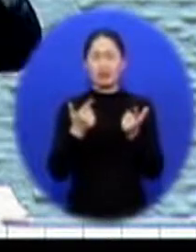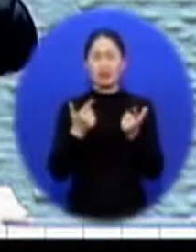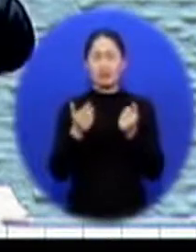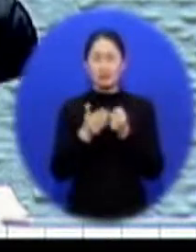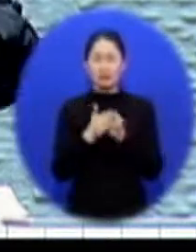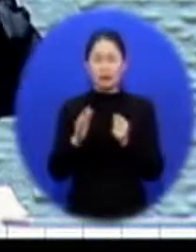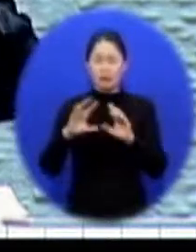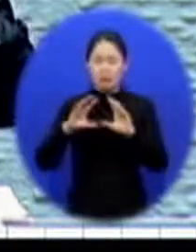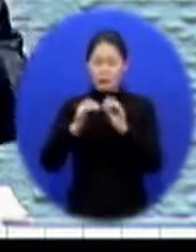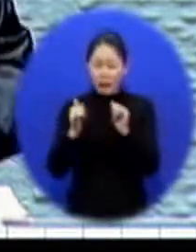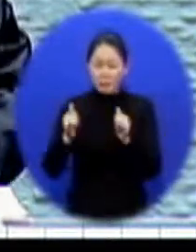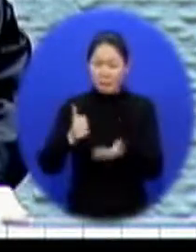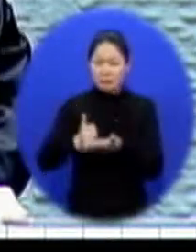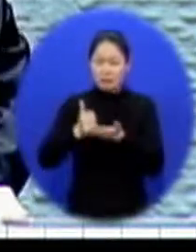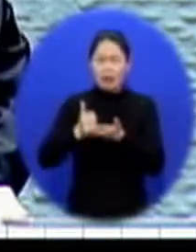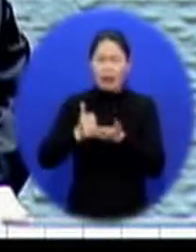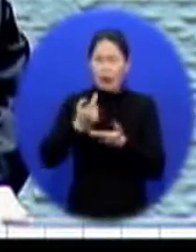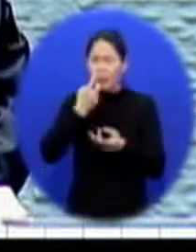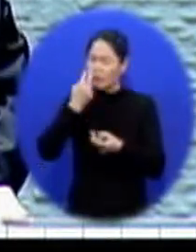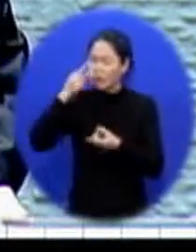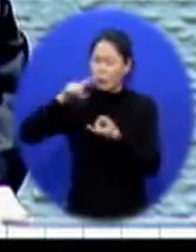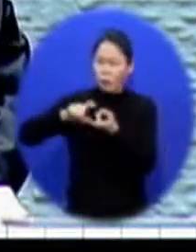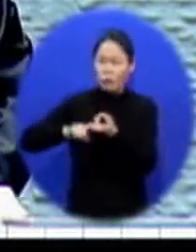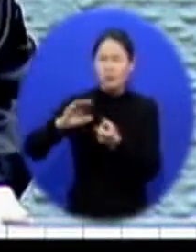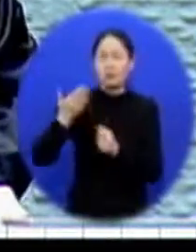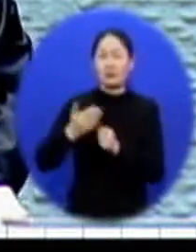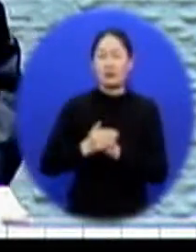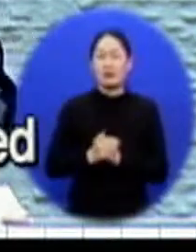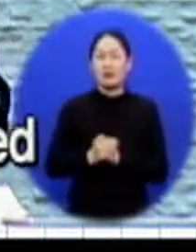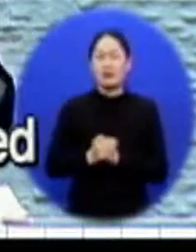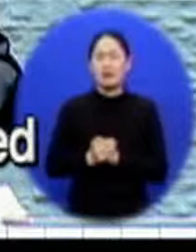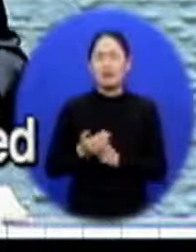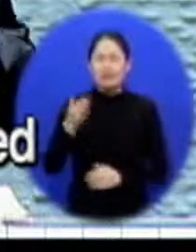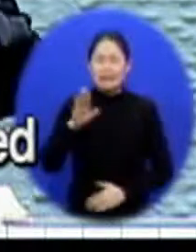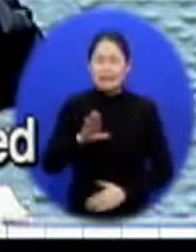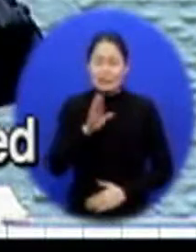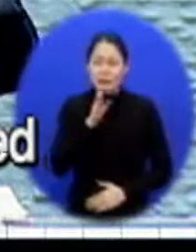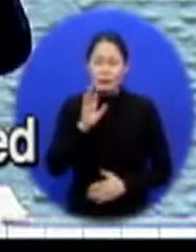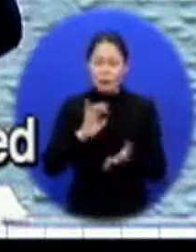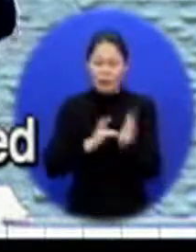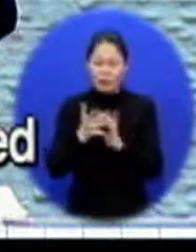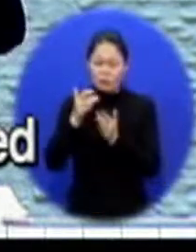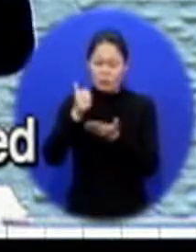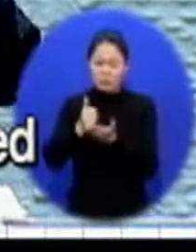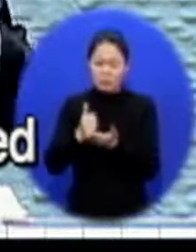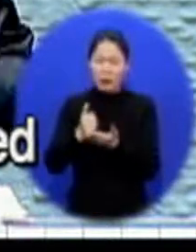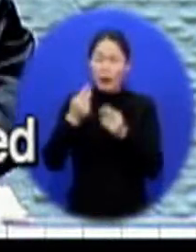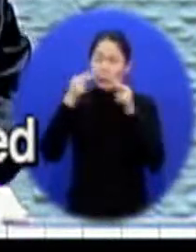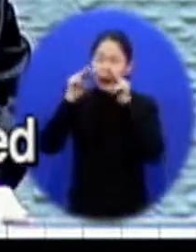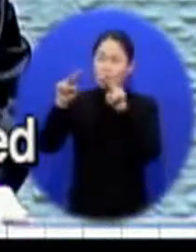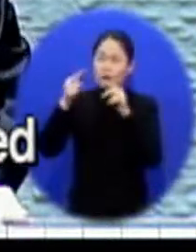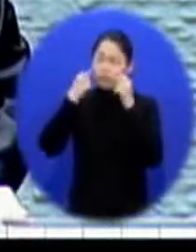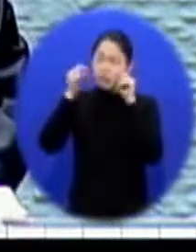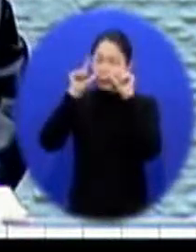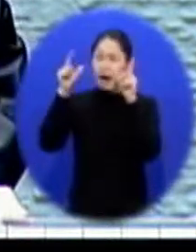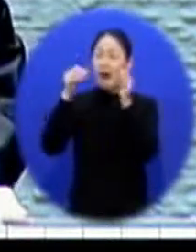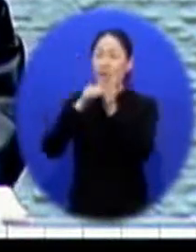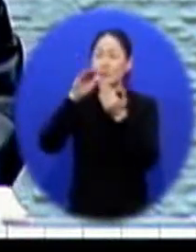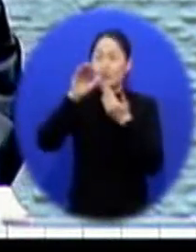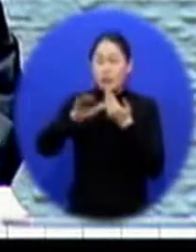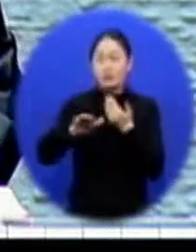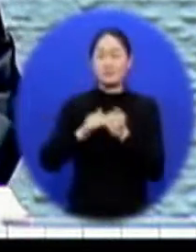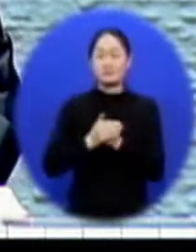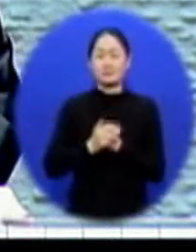사람의 칭찬에 목을 매는 거죠 그런데 실제로 예수님을 바라보는 눈이 뜨이고 나니까